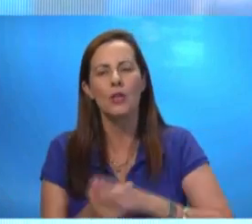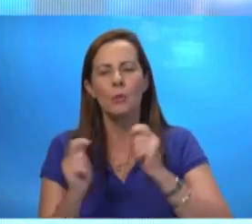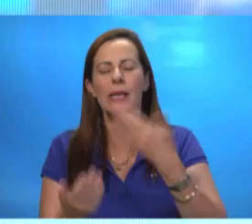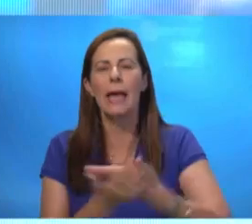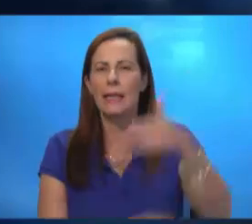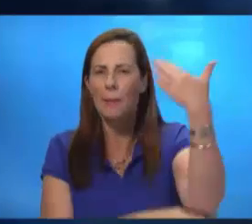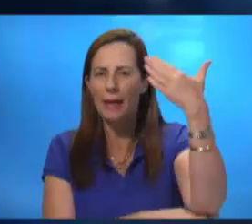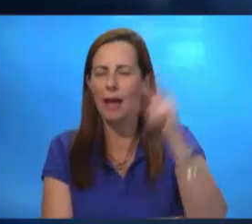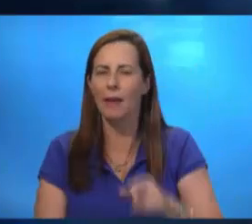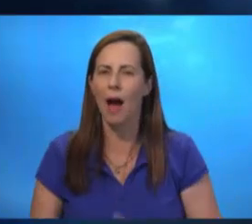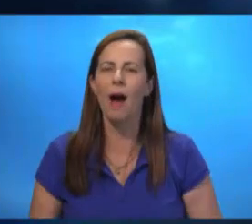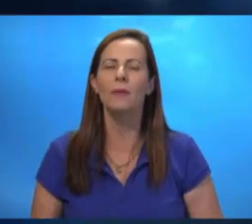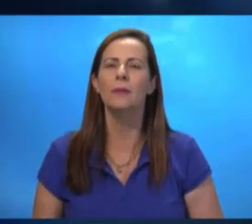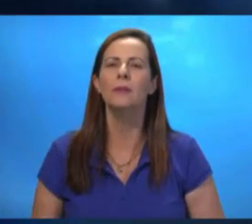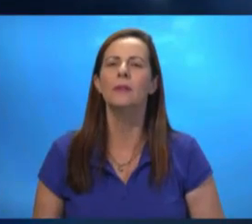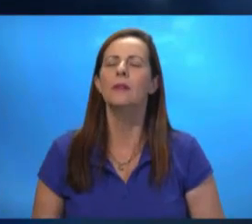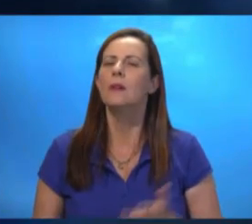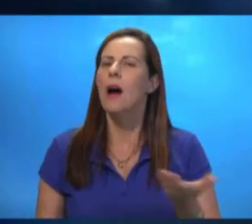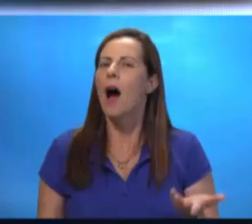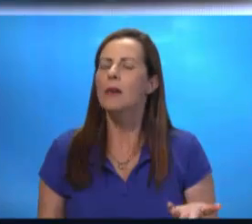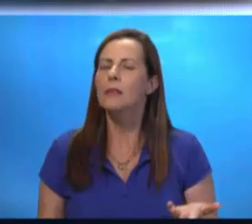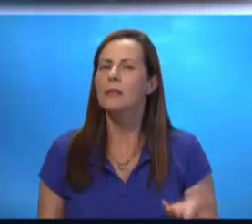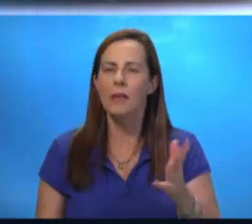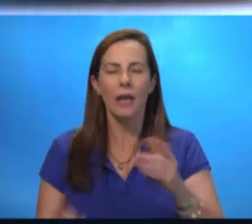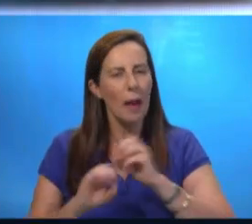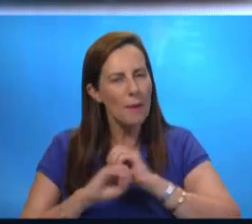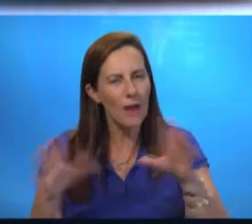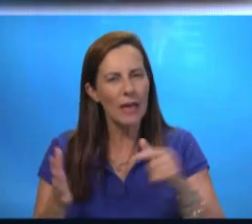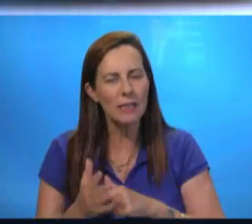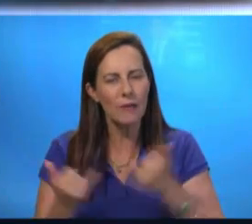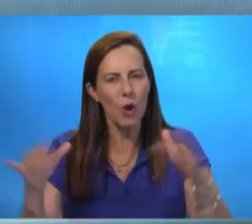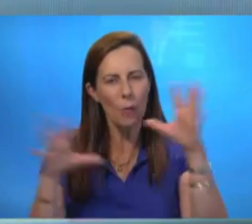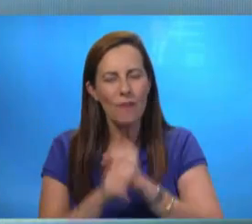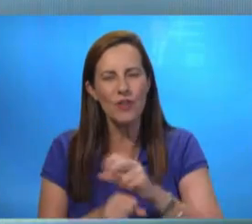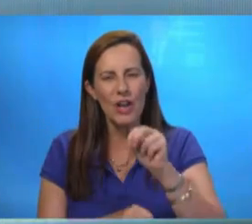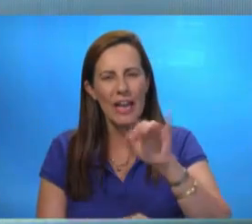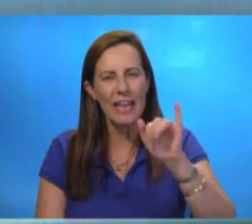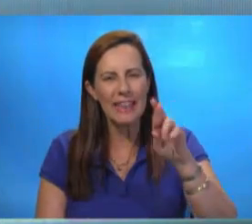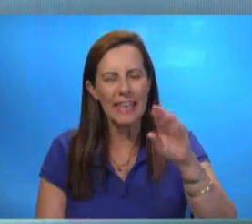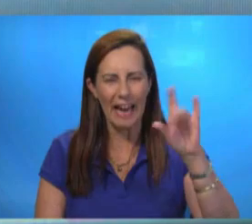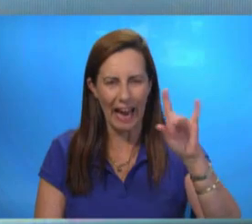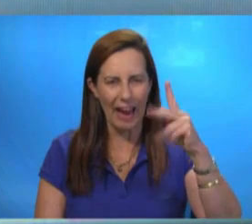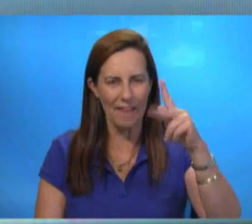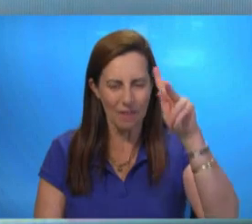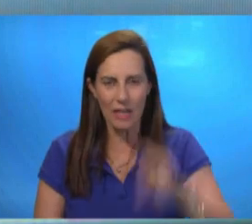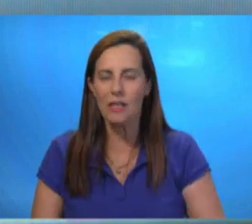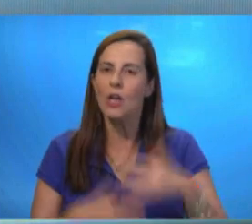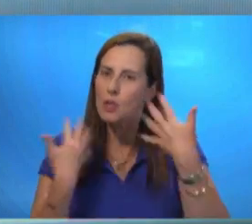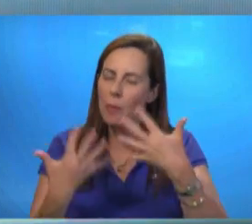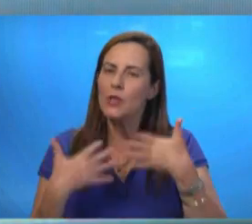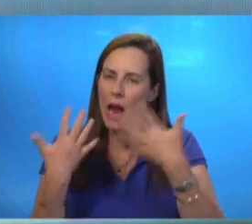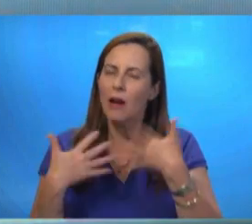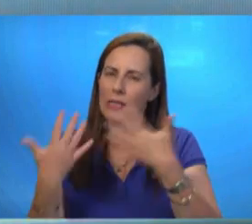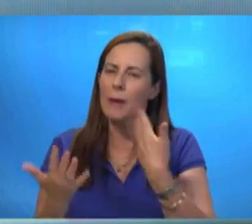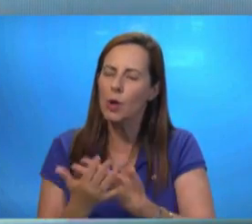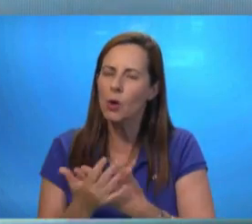ורועי ינוס כתב עם המשטרה, אתה בעניין הזה עכשיו איתנו, ואתה מפרסם הערב שניר חפץ, שממשיך לדבר ולמסור עדויות,